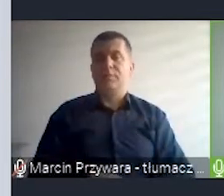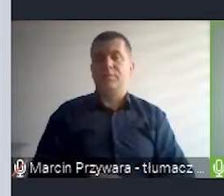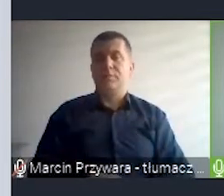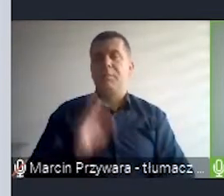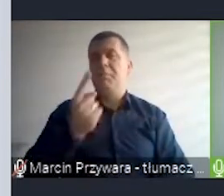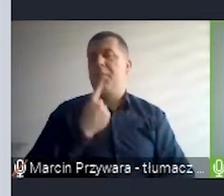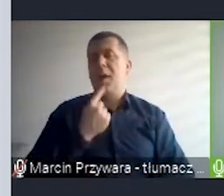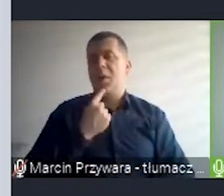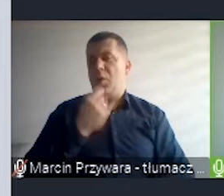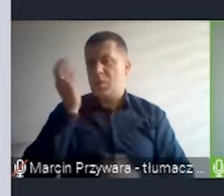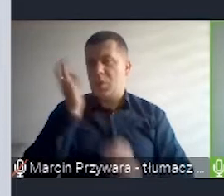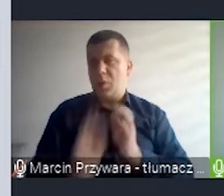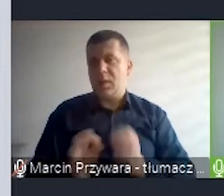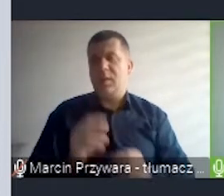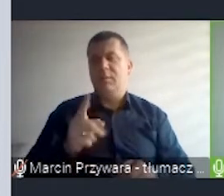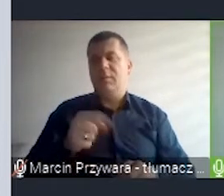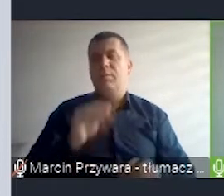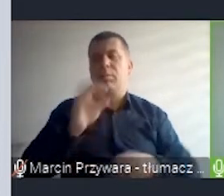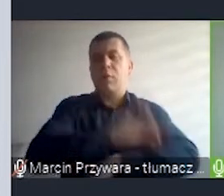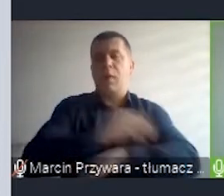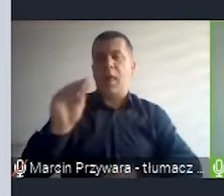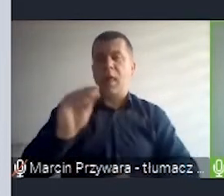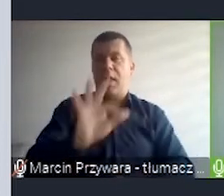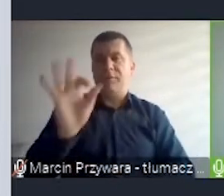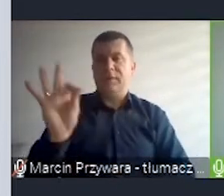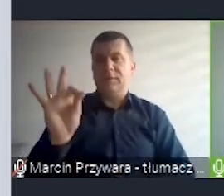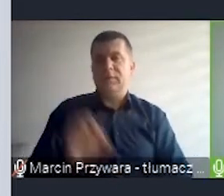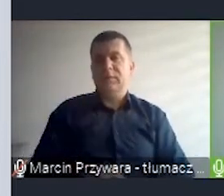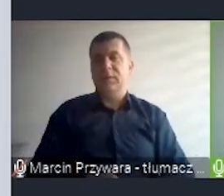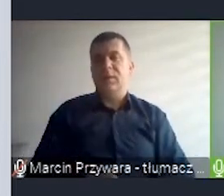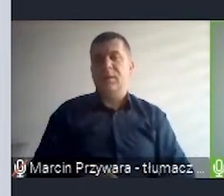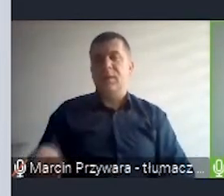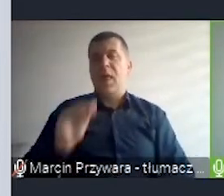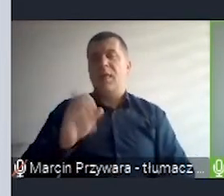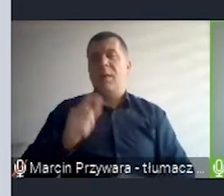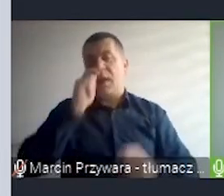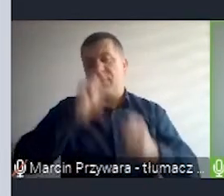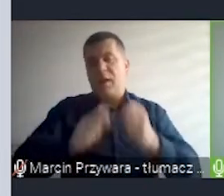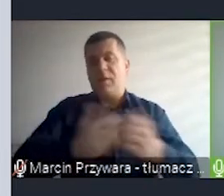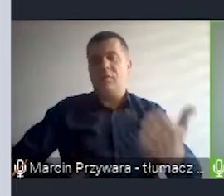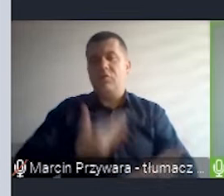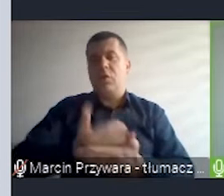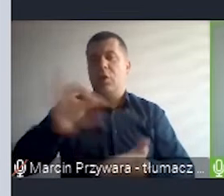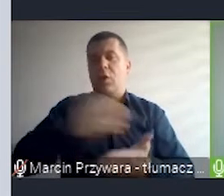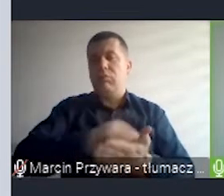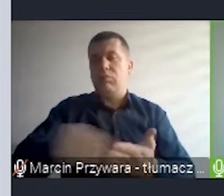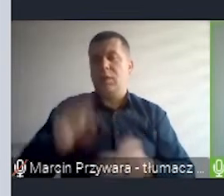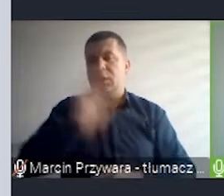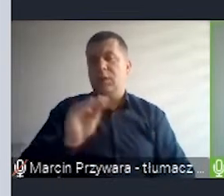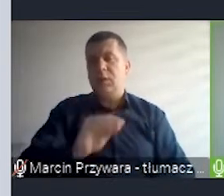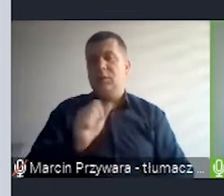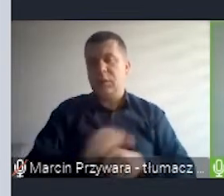mało precyzyjnym, zwłaszcza w projektach FS-u. Na etapie weryfikacji wniosków o płatność pojawia się